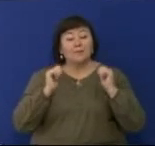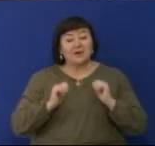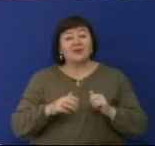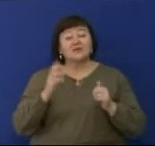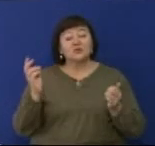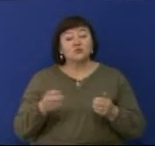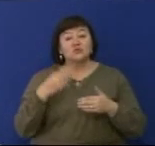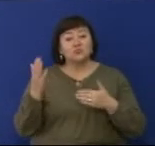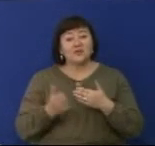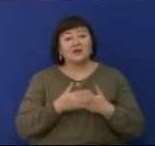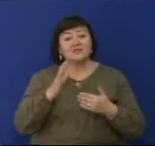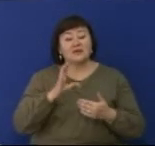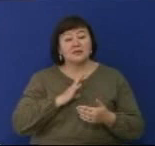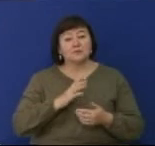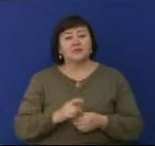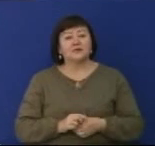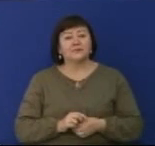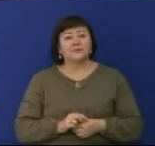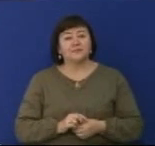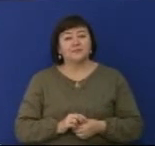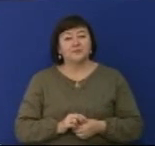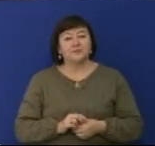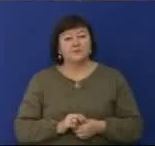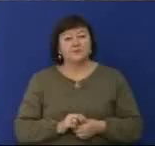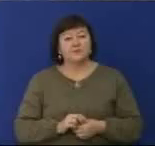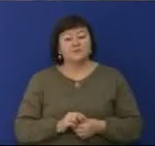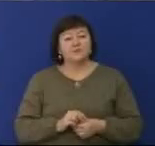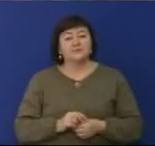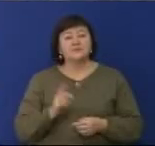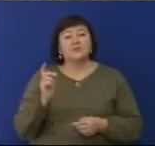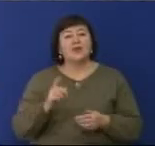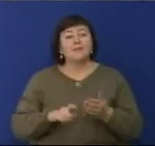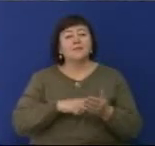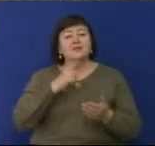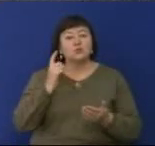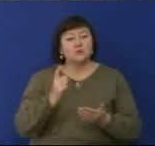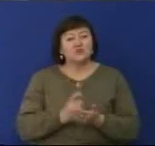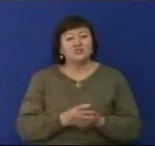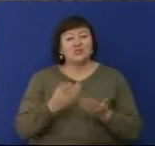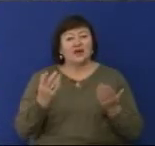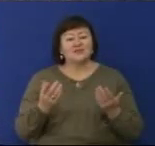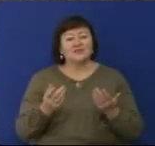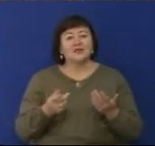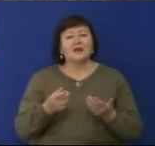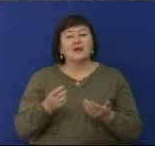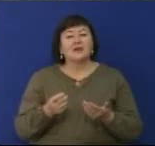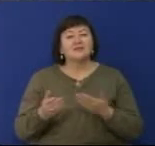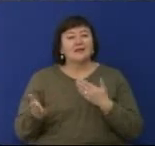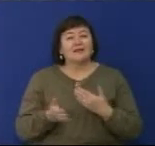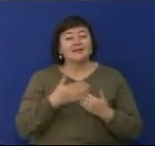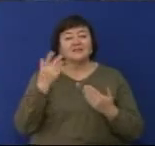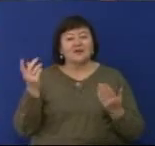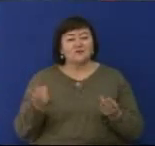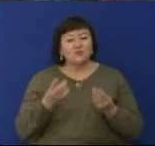подробности в следующем видеоматериале выявить предупредить и наказать именно в таком алгоритме по мнению акима